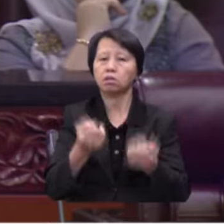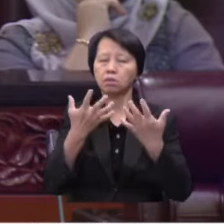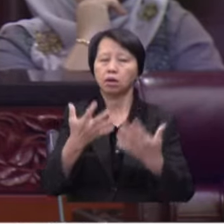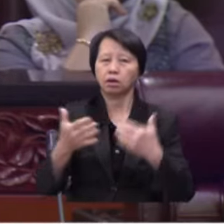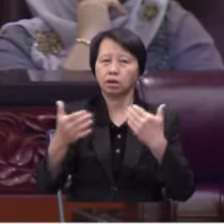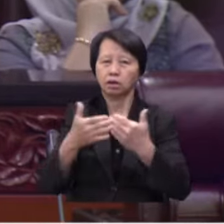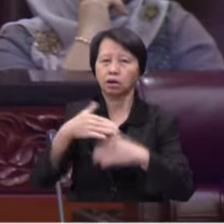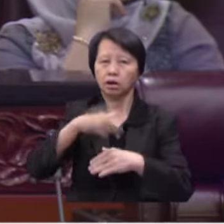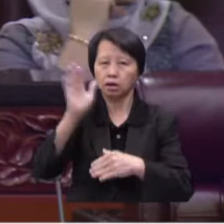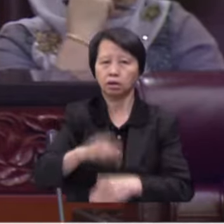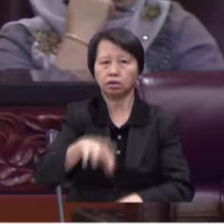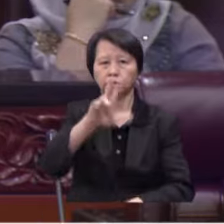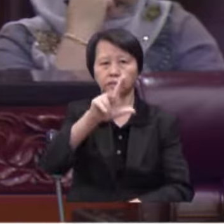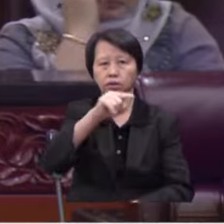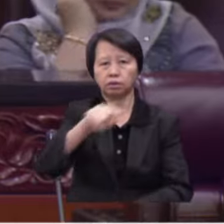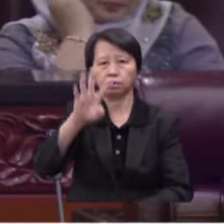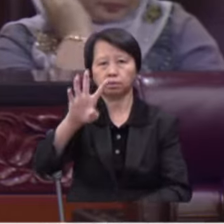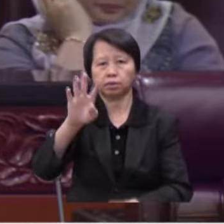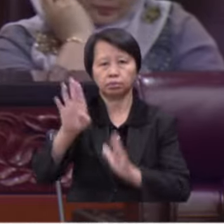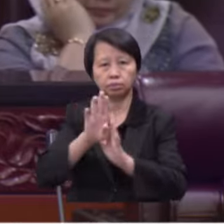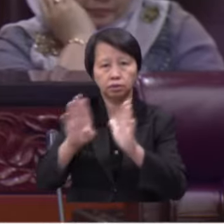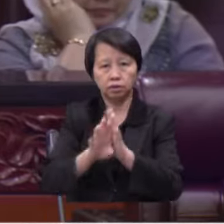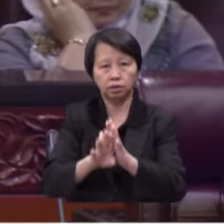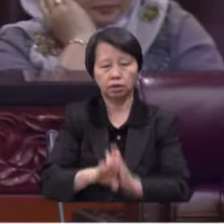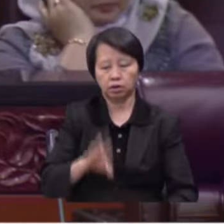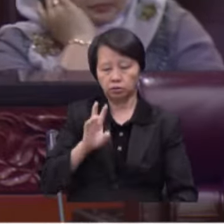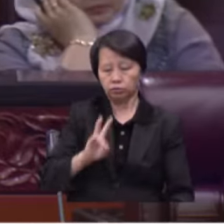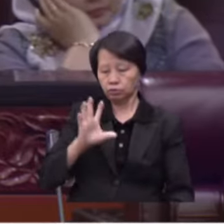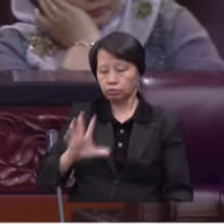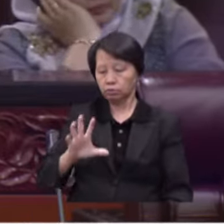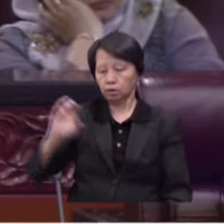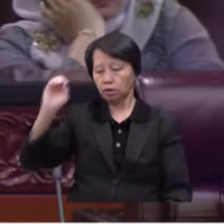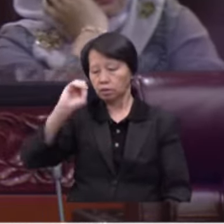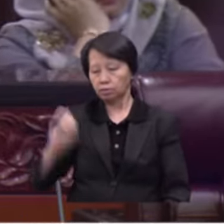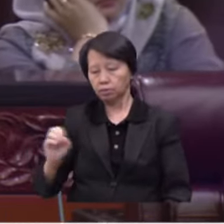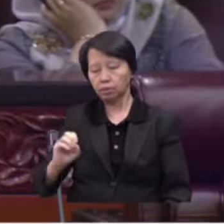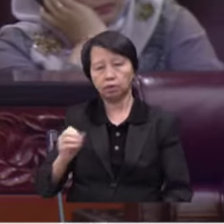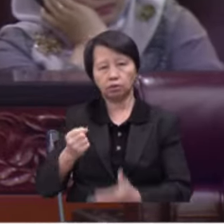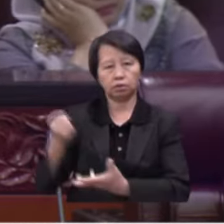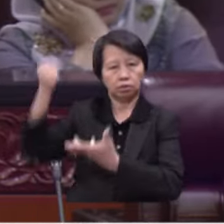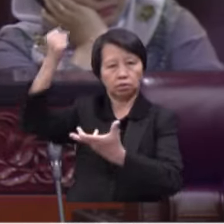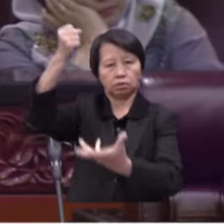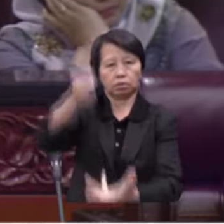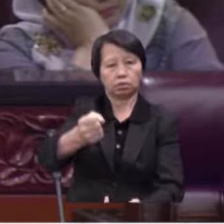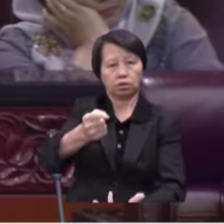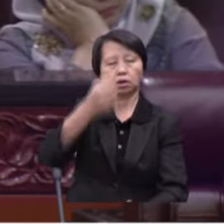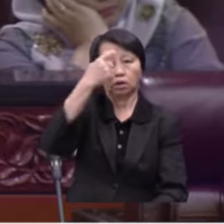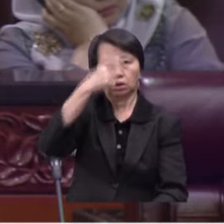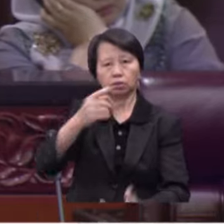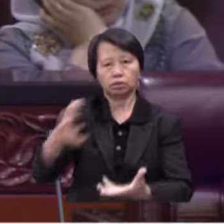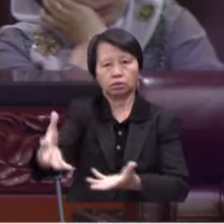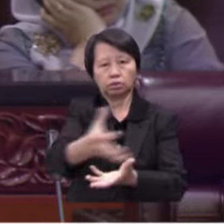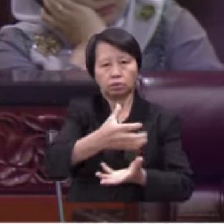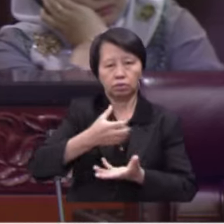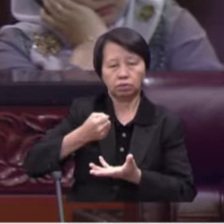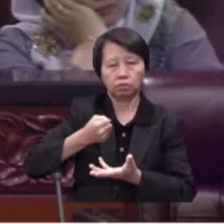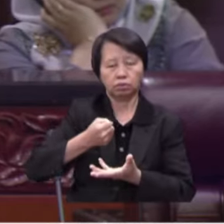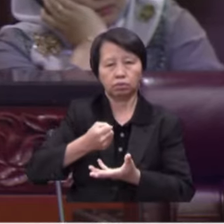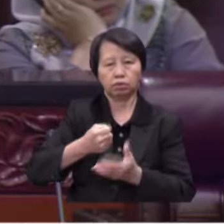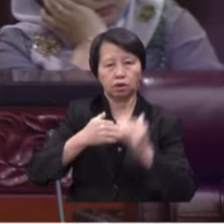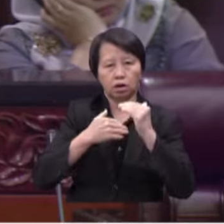hampir lebih kepada tiga keempat daripada keuntungan tersebut adalah untuk perolehan